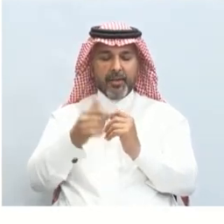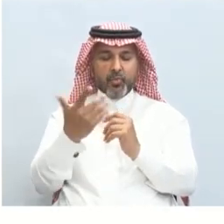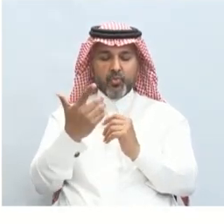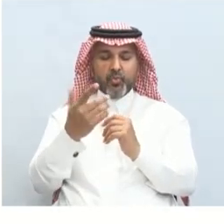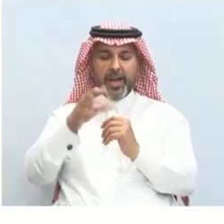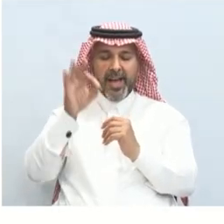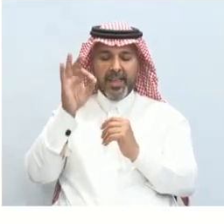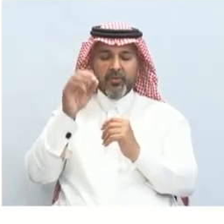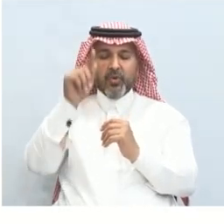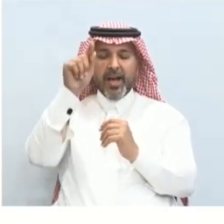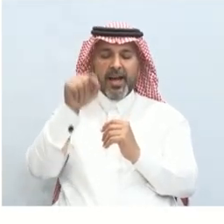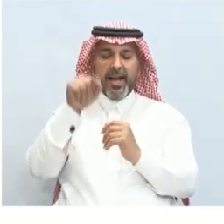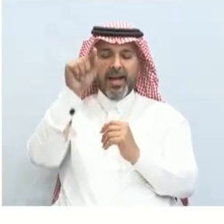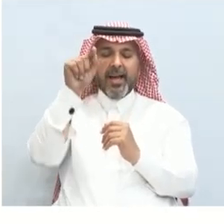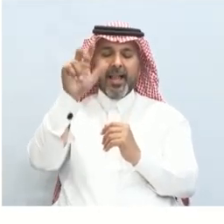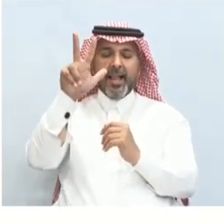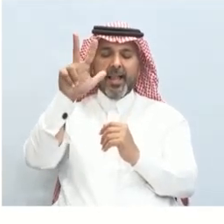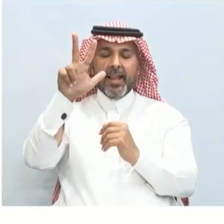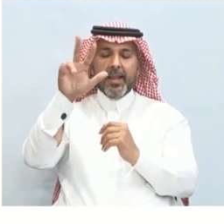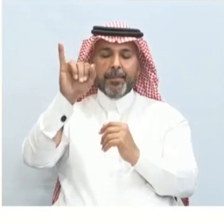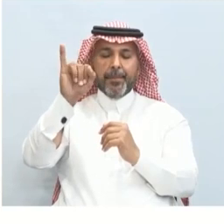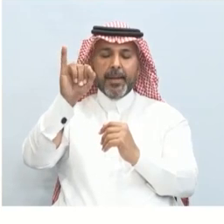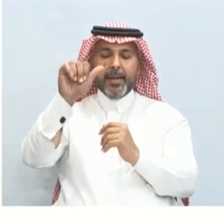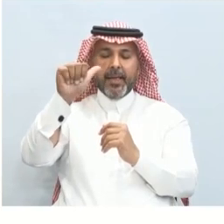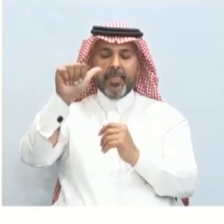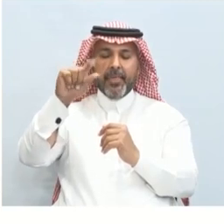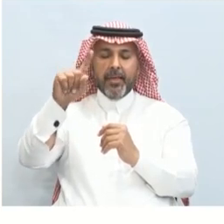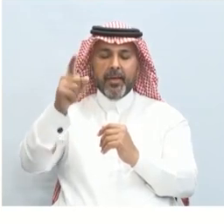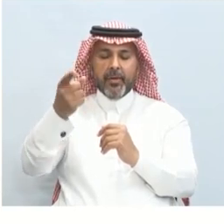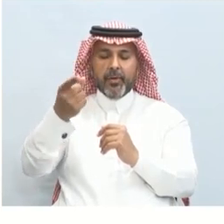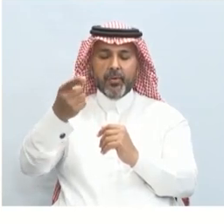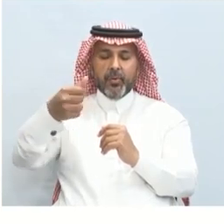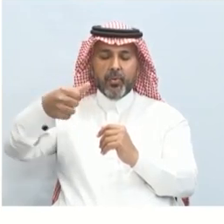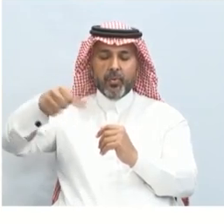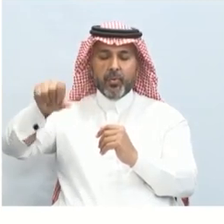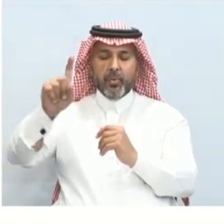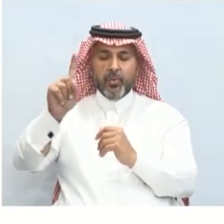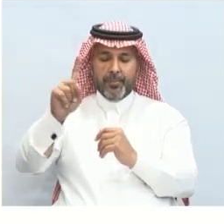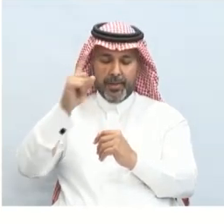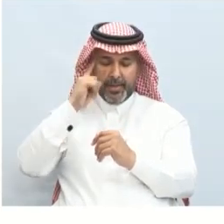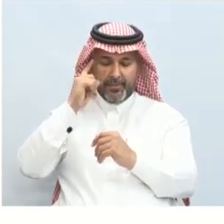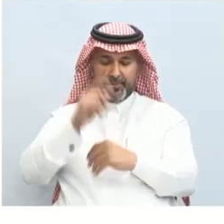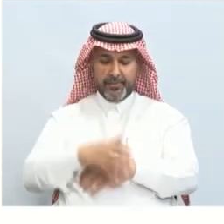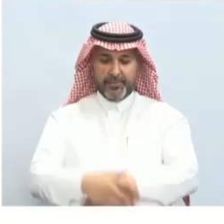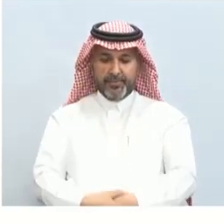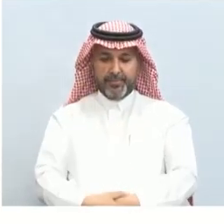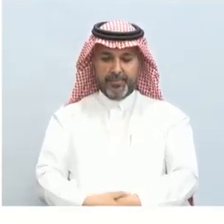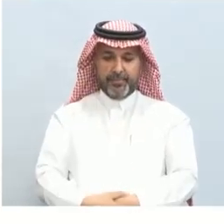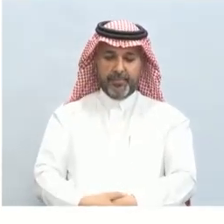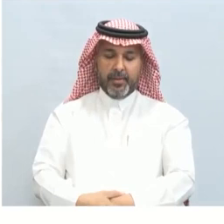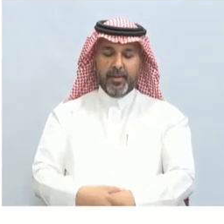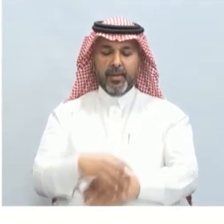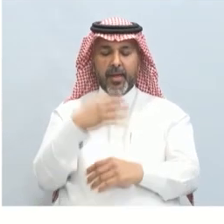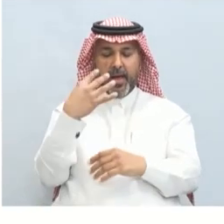العناصر فنستخدم المضروب ففي هذا المثال قلنا ان عندي انا اربعه اماكن بهذا الشكل هنا